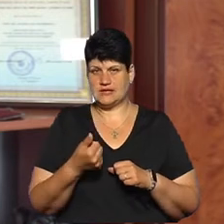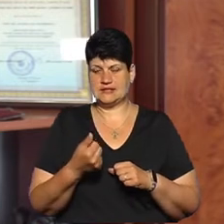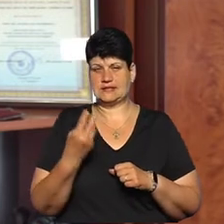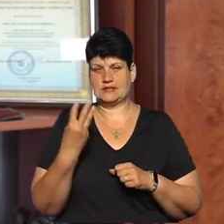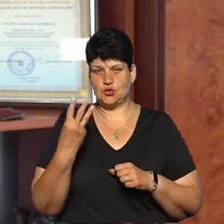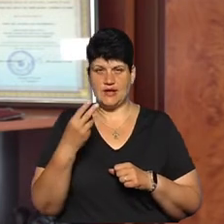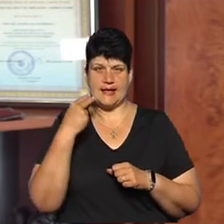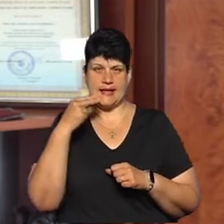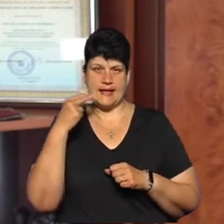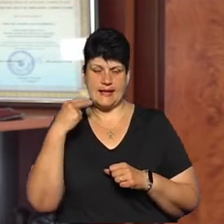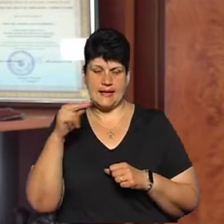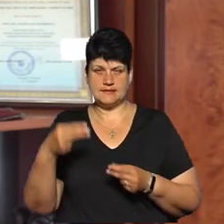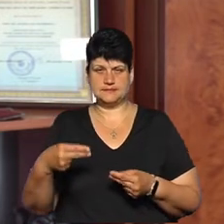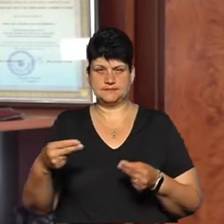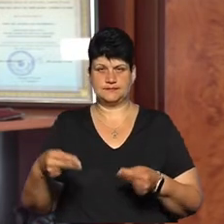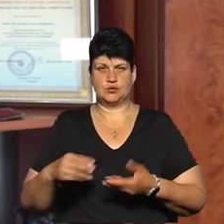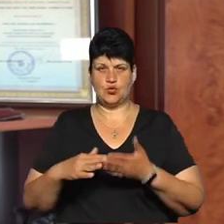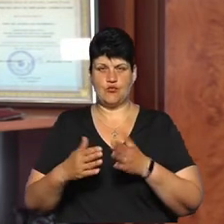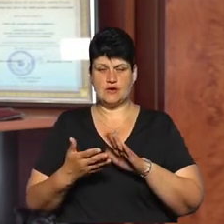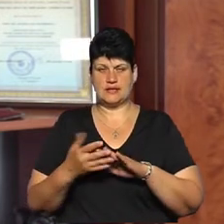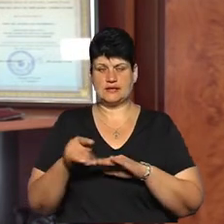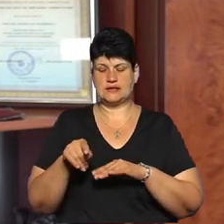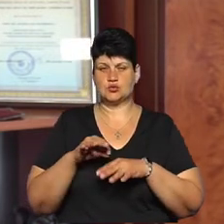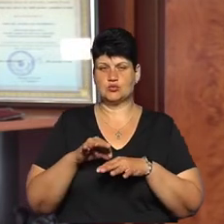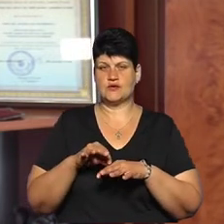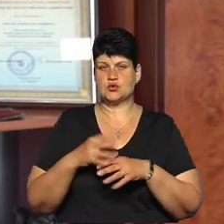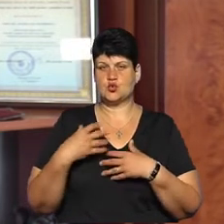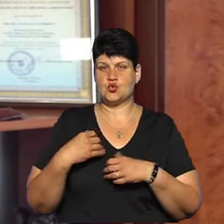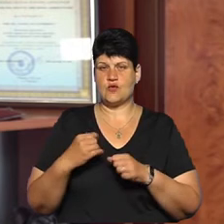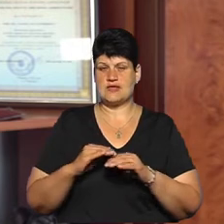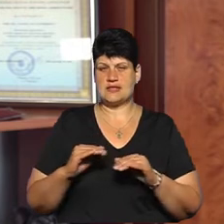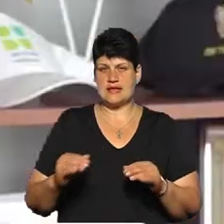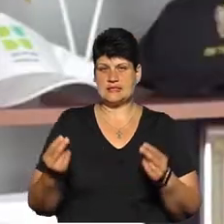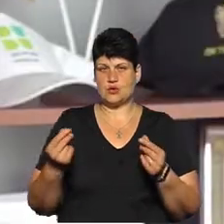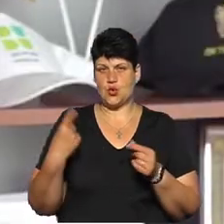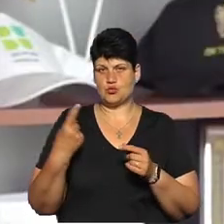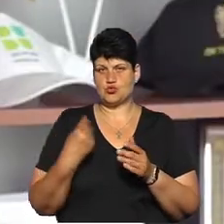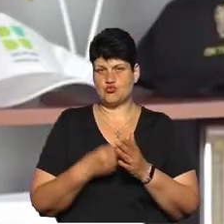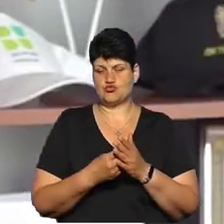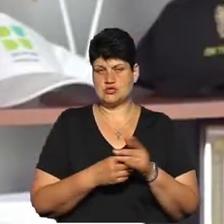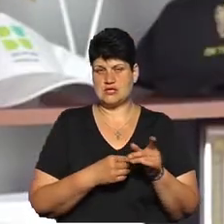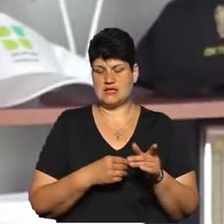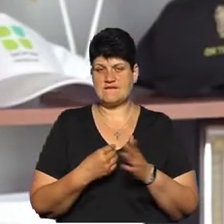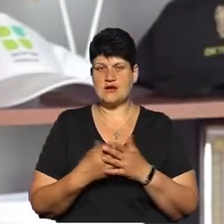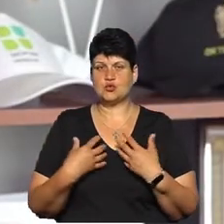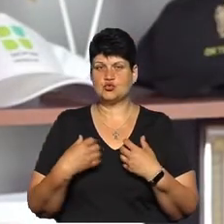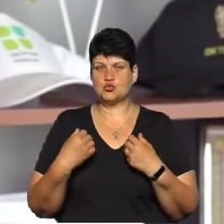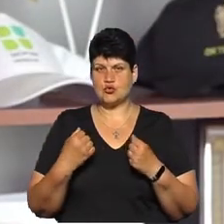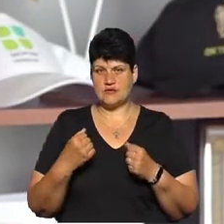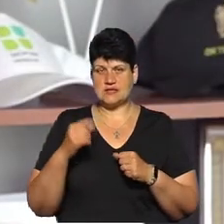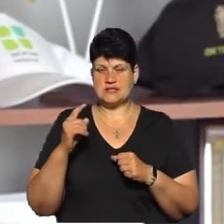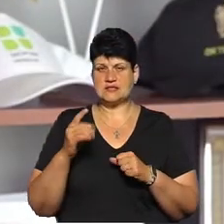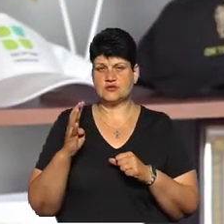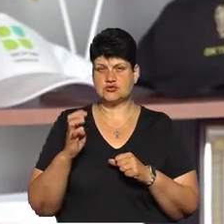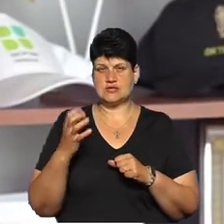них управління заключило договори на те, щоб провести оздоровлення дітей за кошти обласного бюджету. Вартість оздоровлення знаємо, це